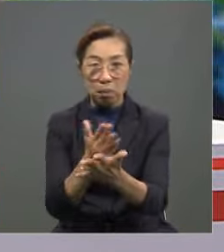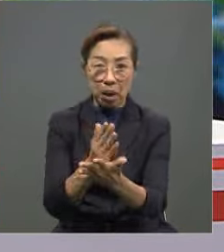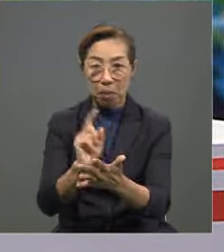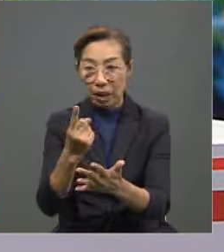ใหนะครับ